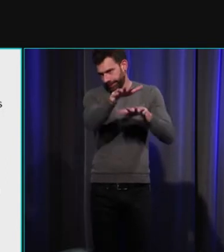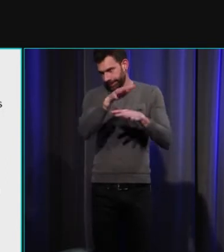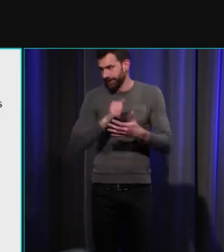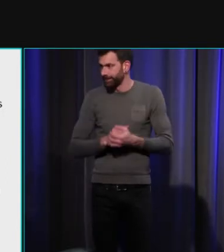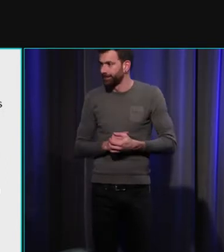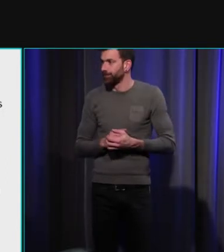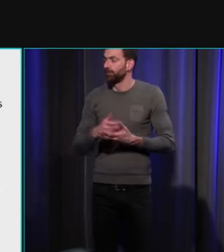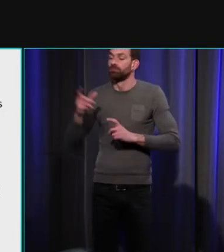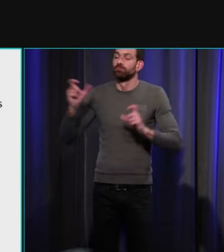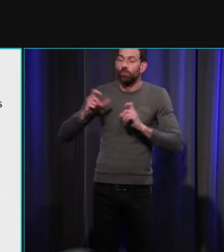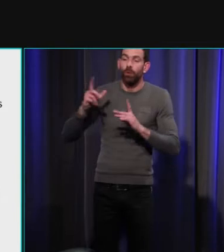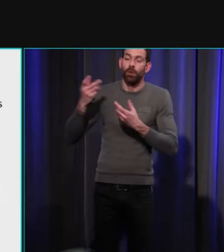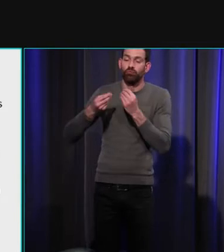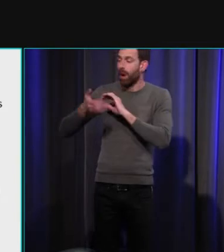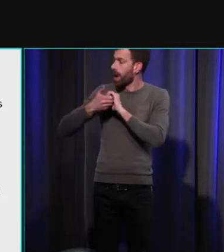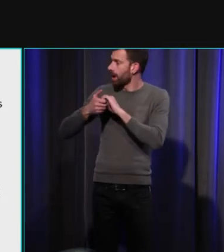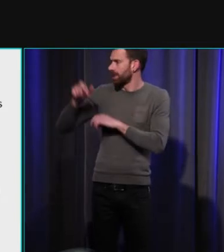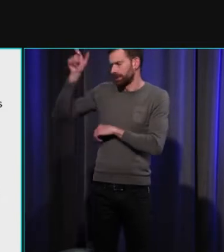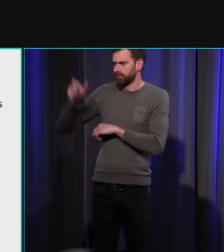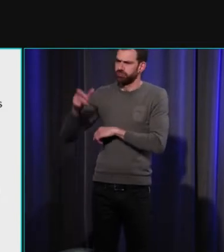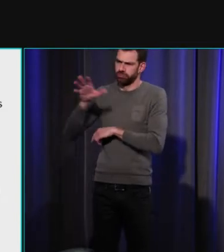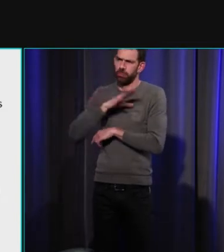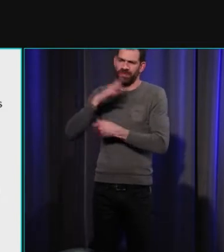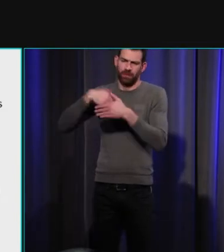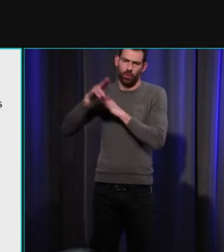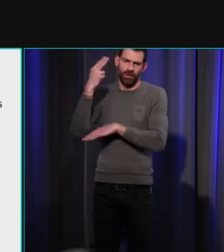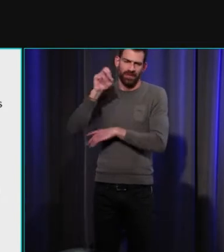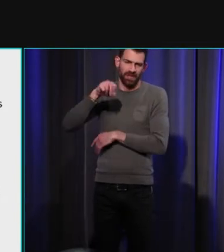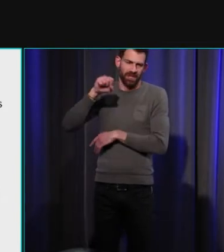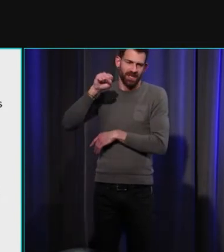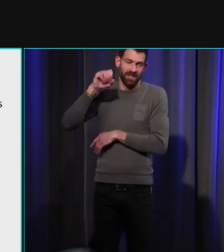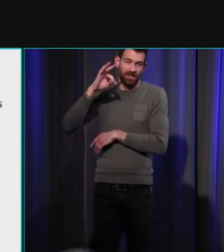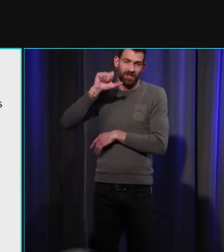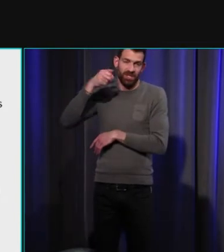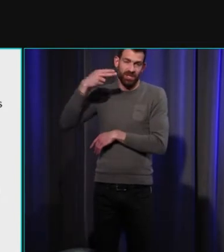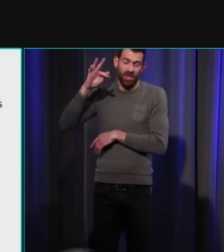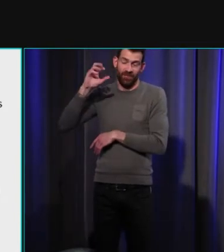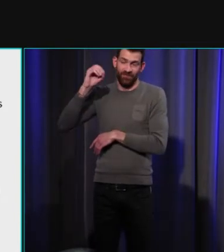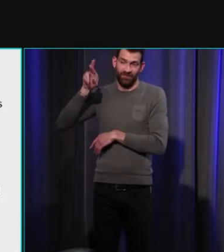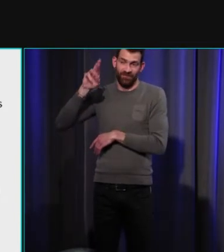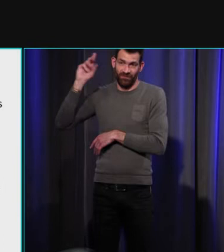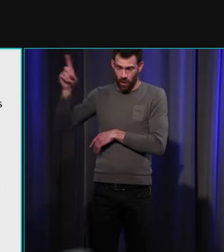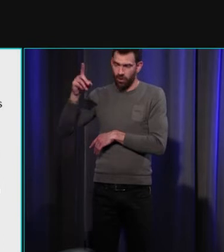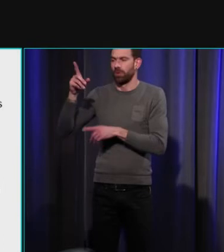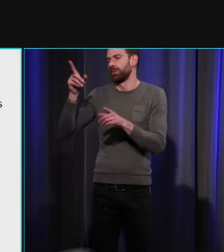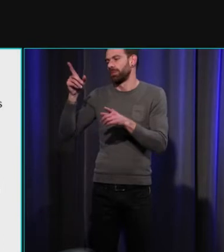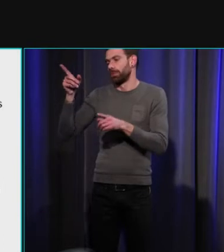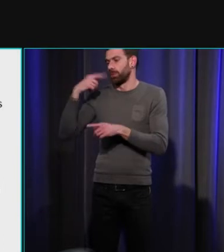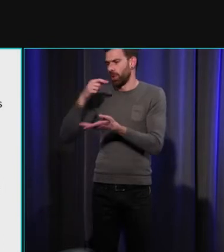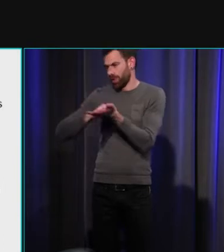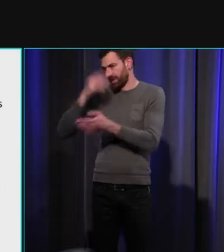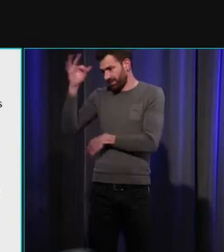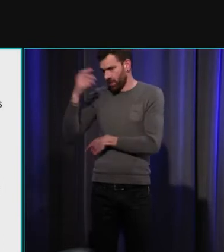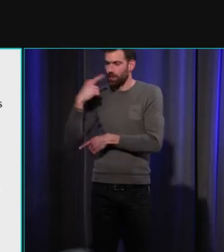amis profiter longtemps professeur à stanford qui maintenant qui est français un plus et qui a enseigné donc un californie puis ça lui plaisait pas beaucoup